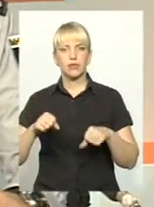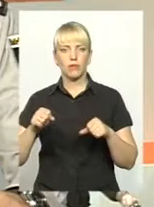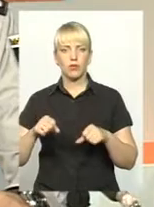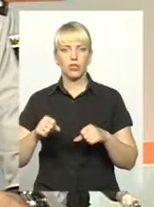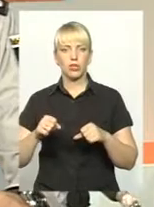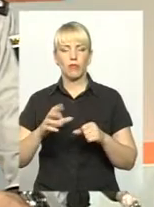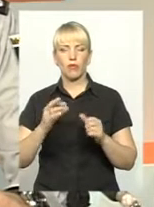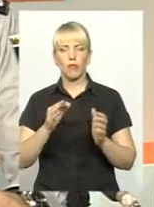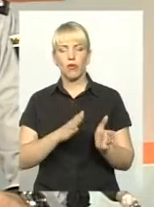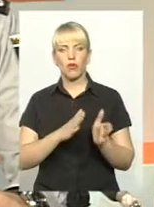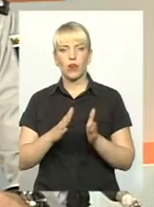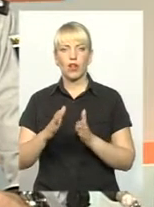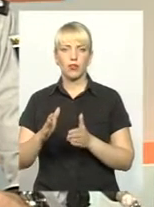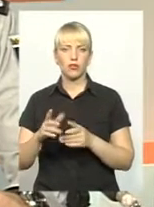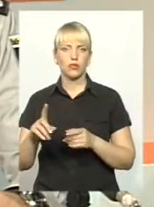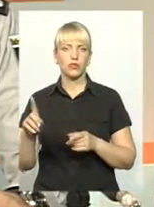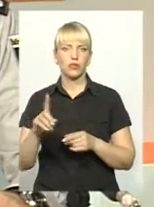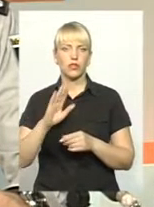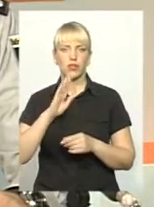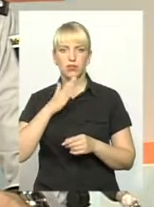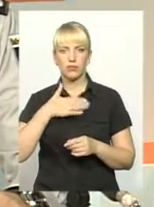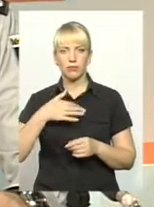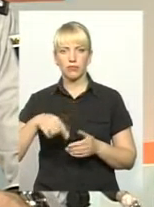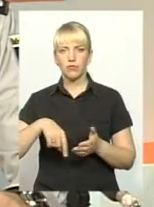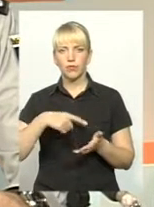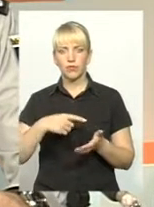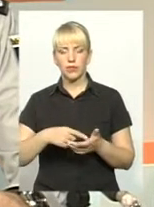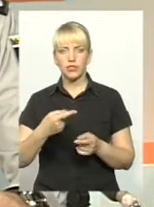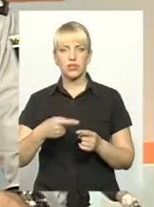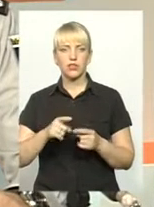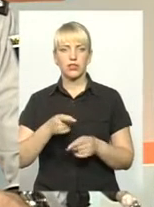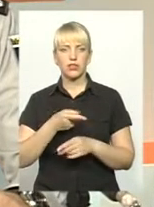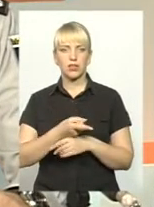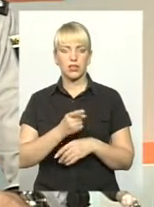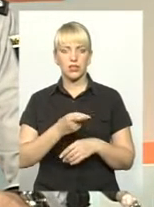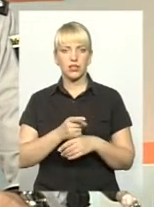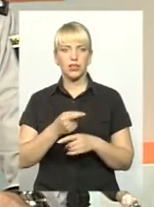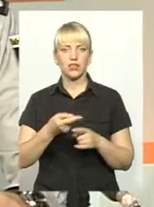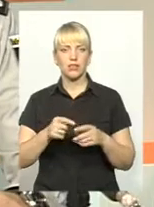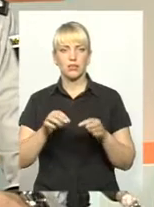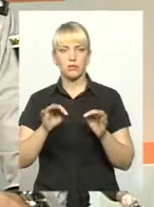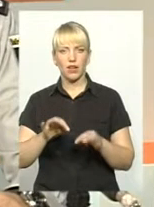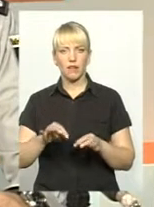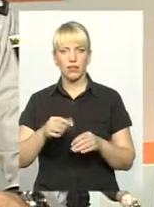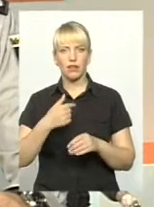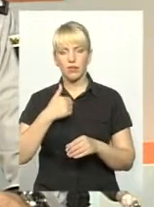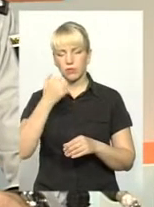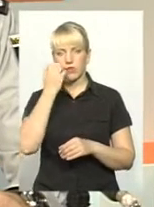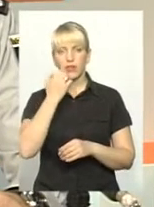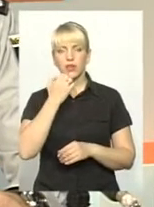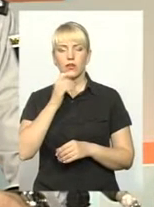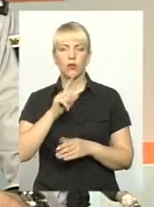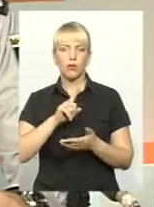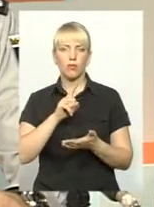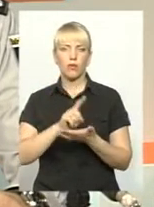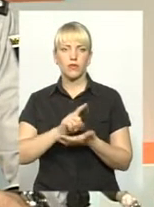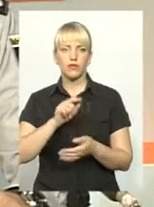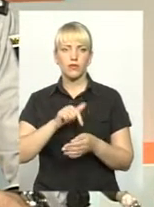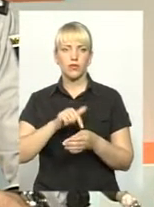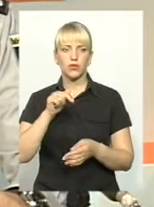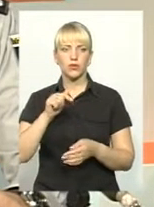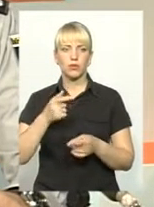навести порядок на вулицях нашого міста. Тому критика справедлива. Ми дякуємо, і я думаю, що ми обов'язково відреагуємо